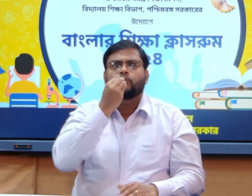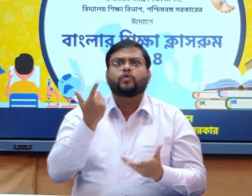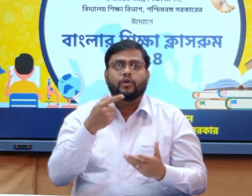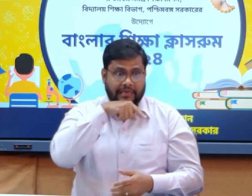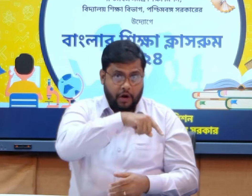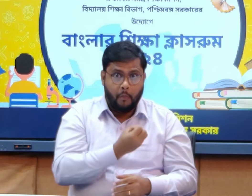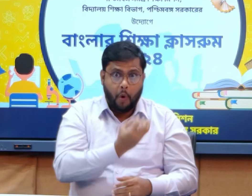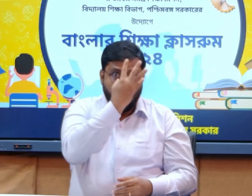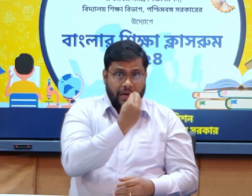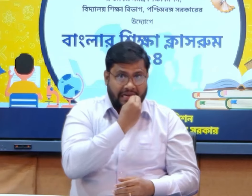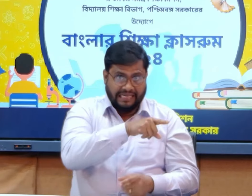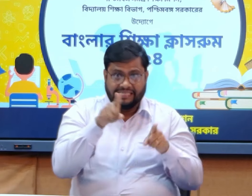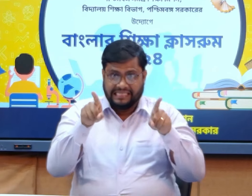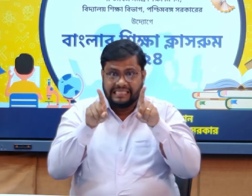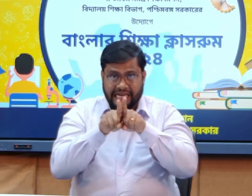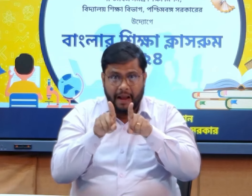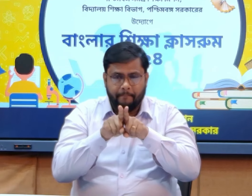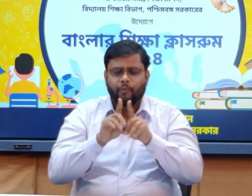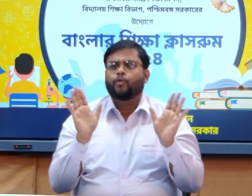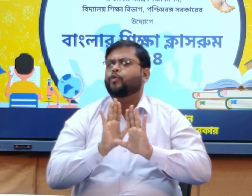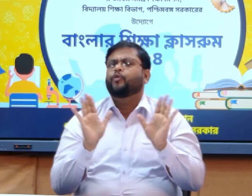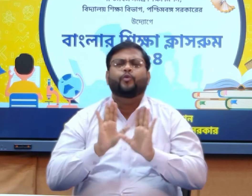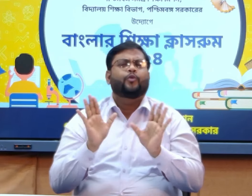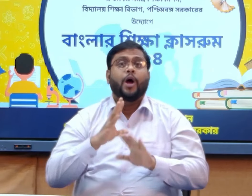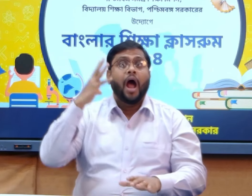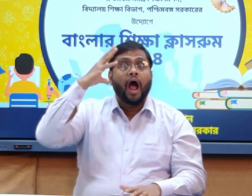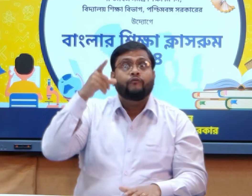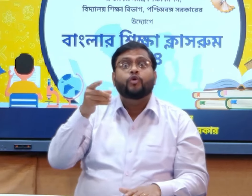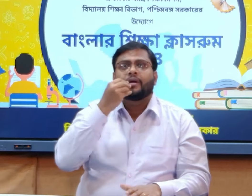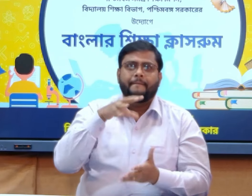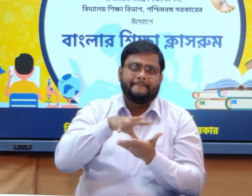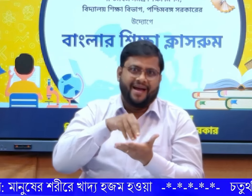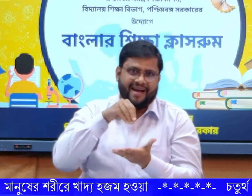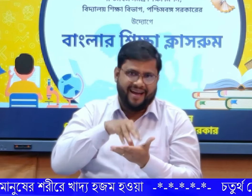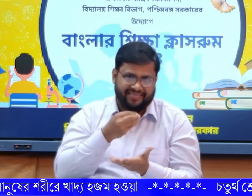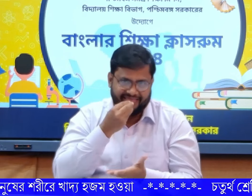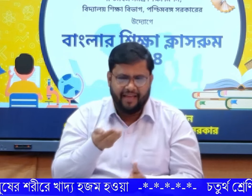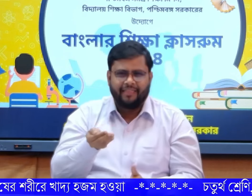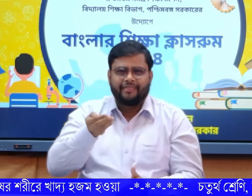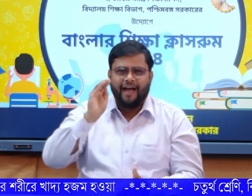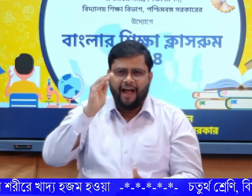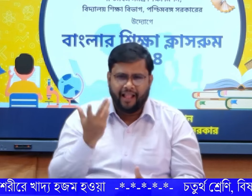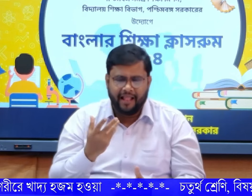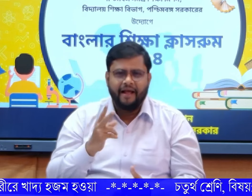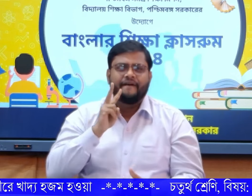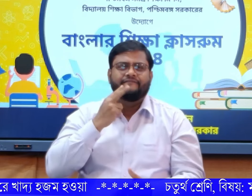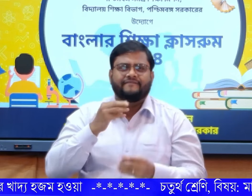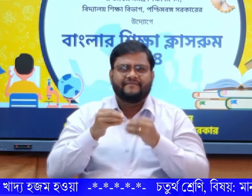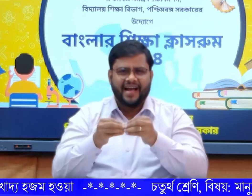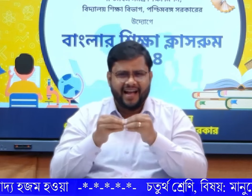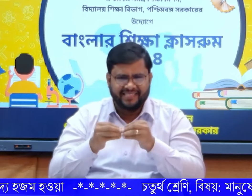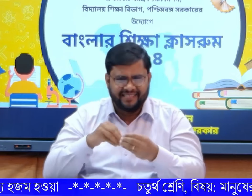হয় ধরো বারো টার সময় যা সকালে খেয়েছি তাই কি আমরা খাই না আমরা দুপুরে অন্যরকম খাবার খাই যেমন ভাত